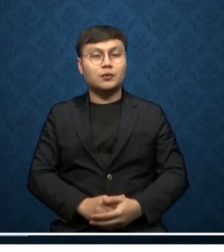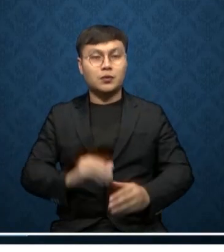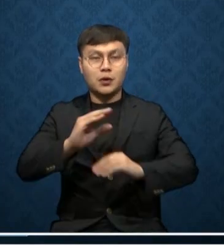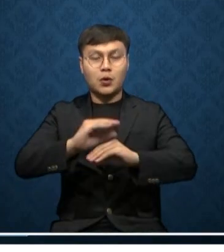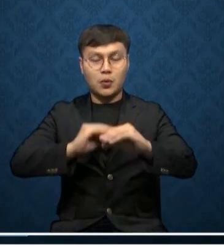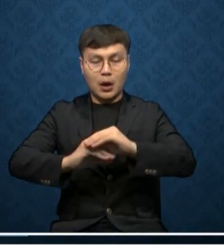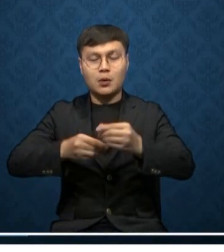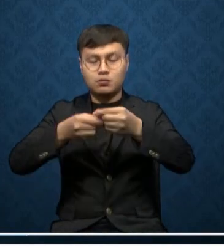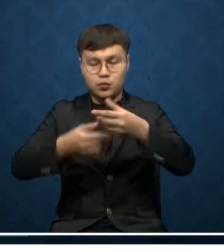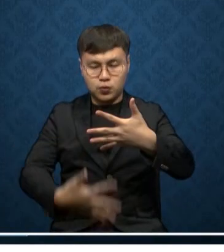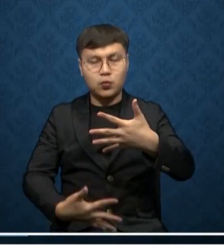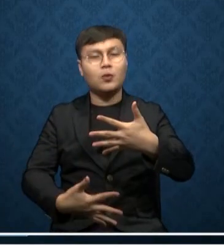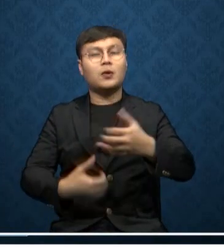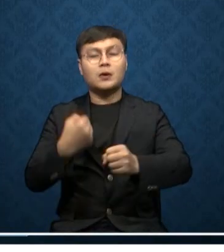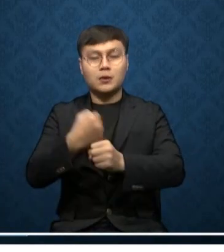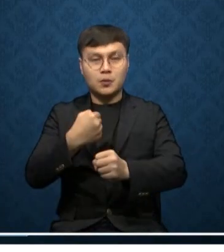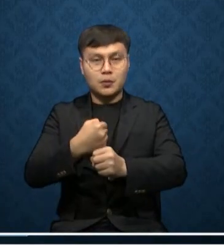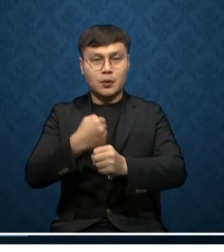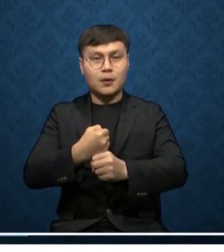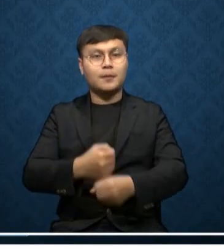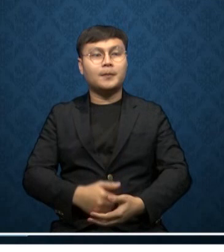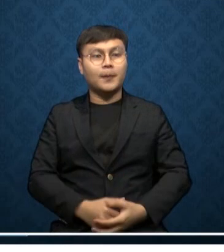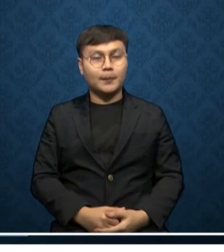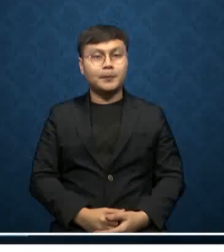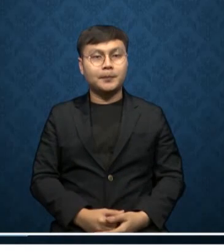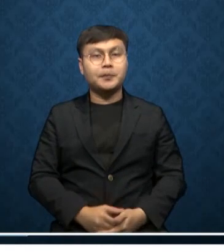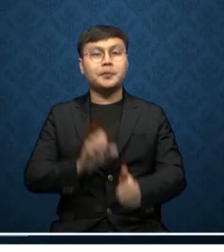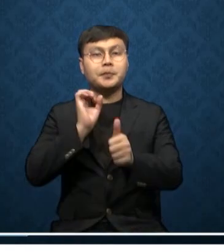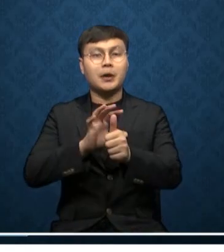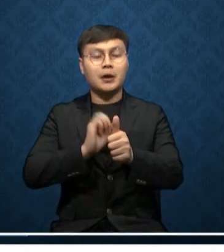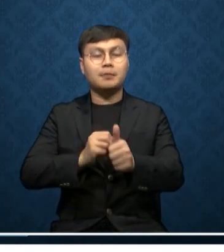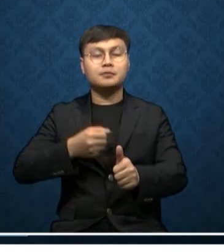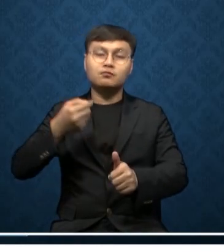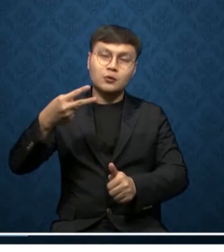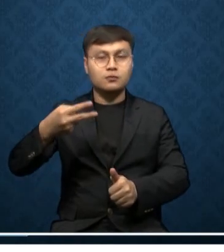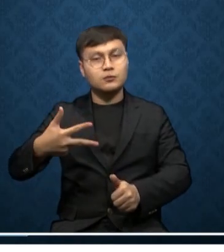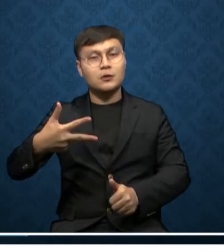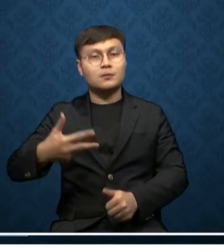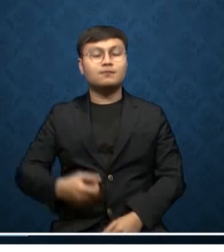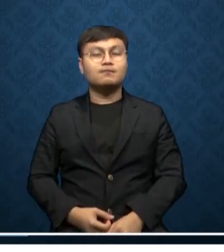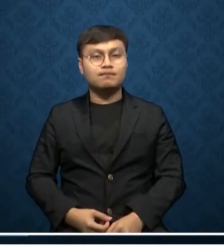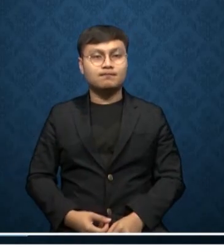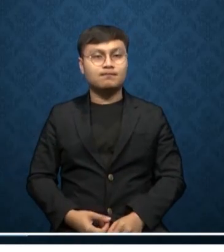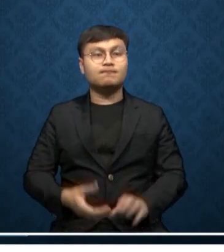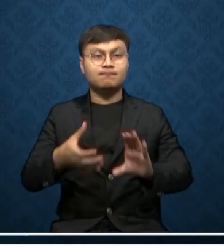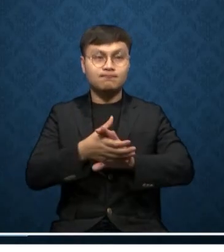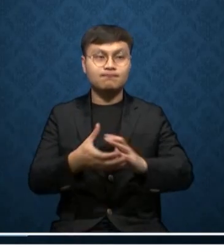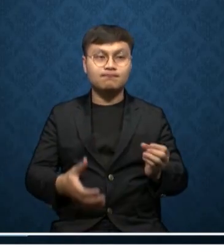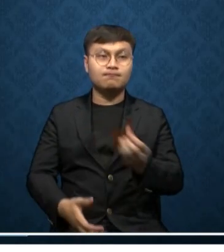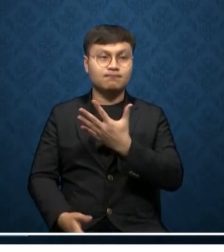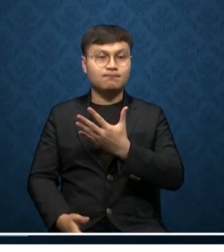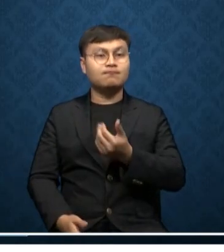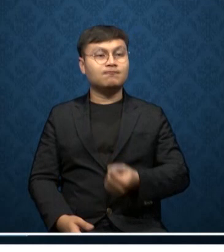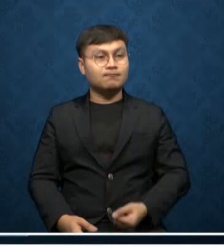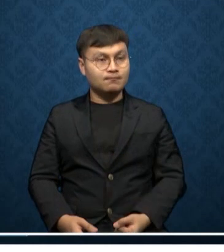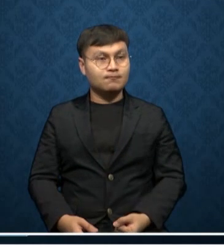โครงการที่เราดำเนินการนะครับอันนี้เป็นส่วนที่ 1โดยมีข้อสแนะอยู่ 2-3ประการสไลด์ถัดไปเลยนะครับโดยมีโครง